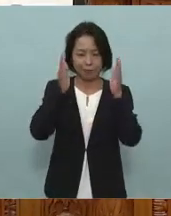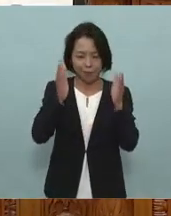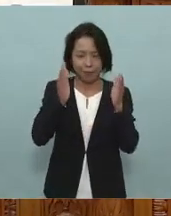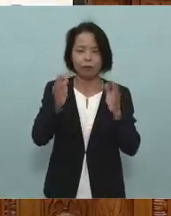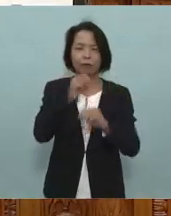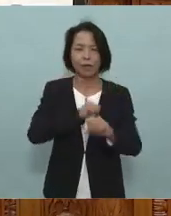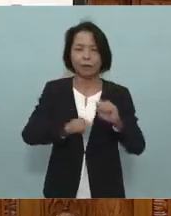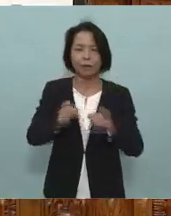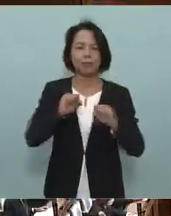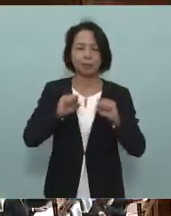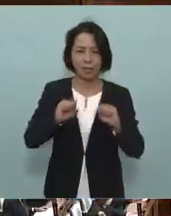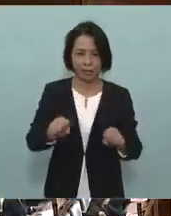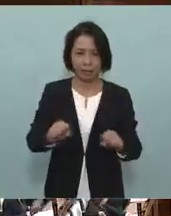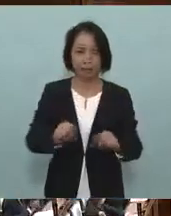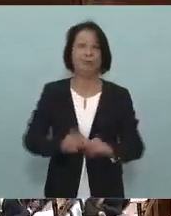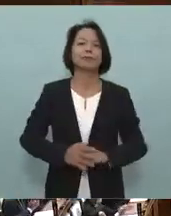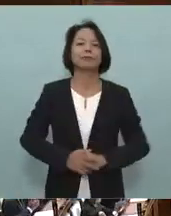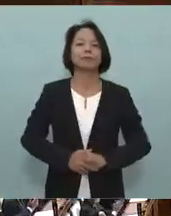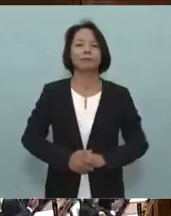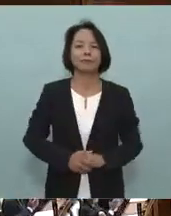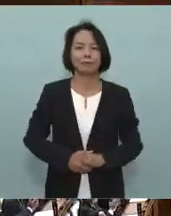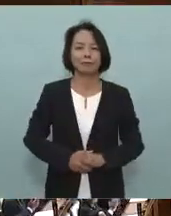取り組んでまいります